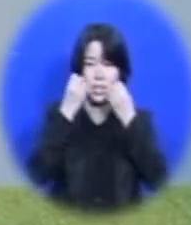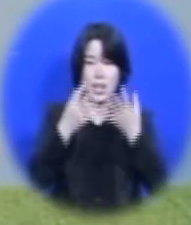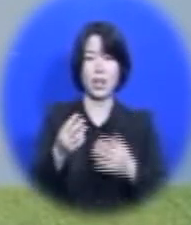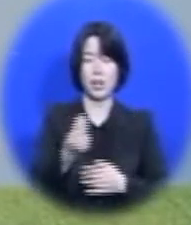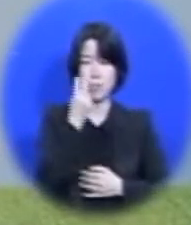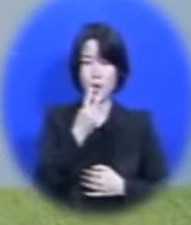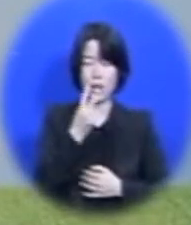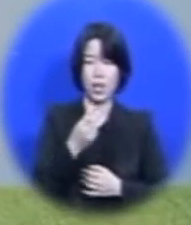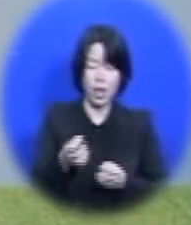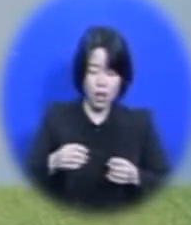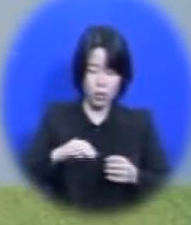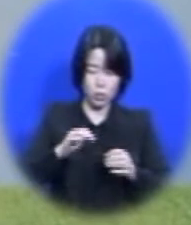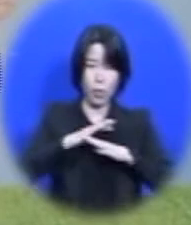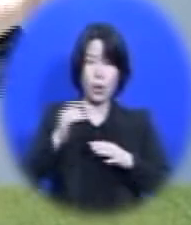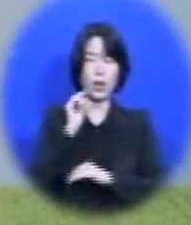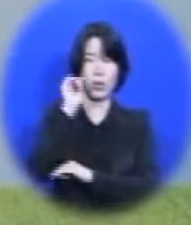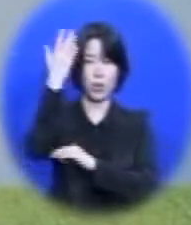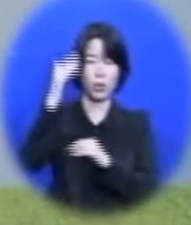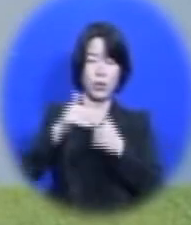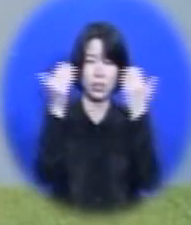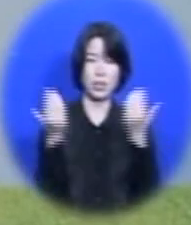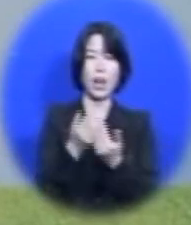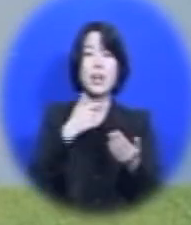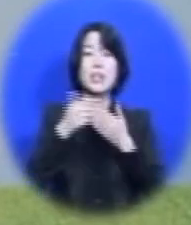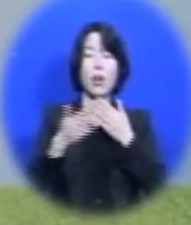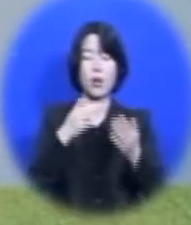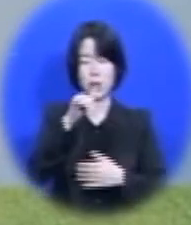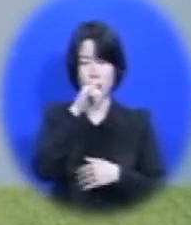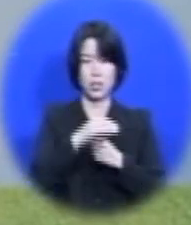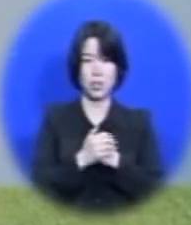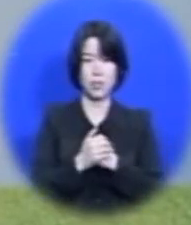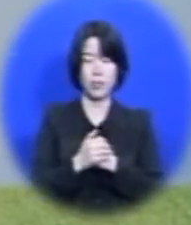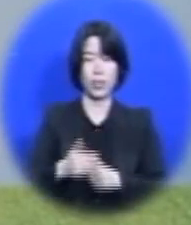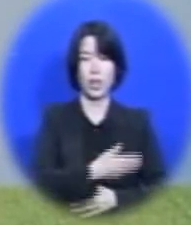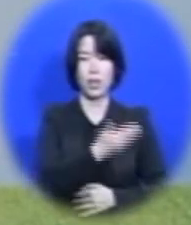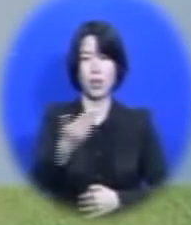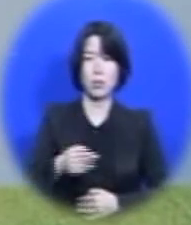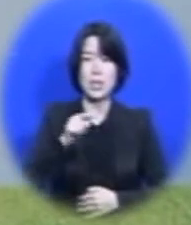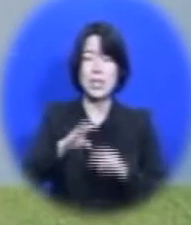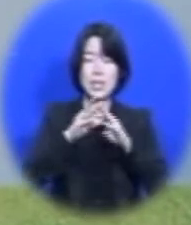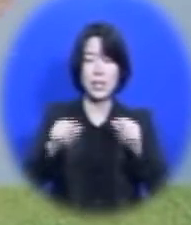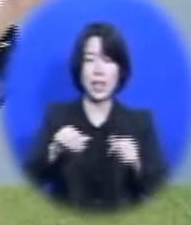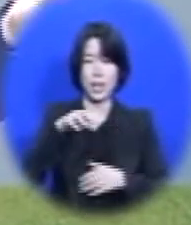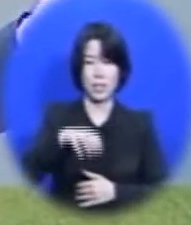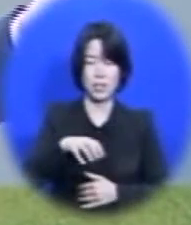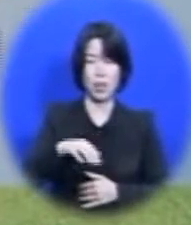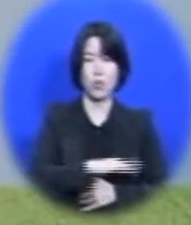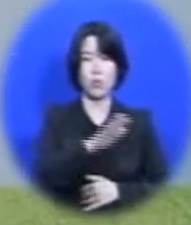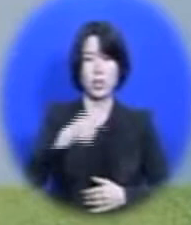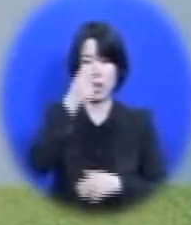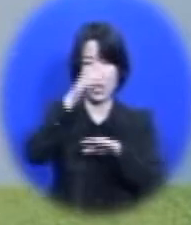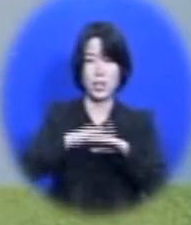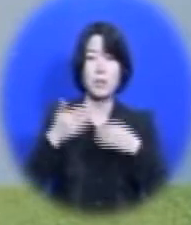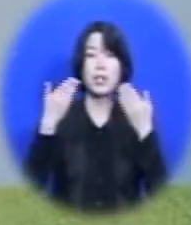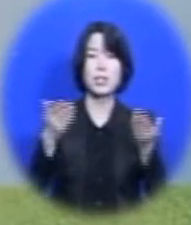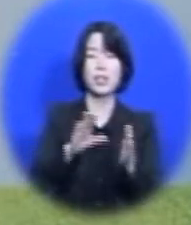생명의 놀라운 영광을 다 경험하고 있습니다. 여러분 이 땅에서 우리가 예배를 이렇게 드릴